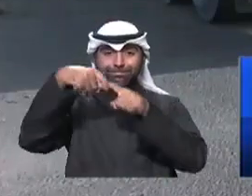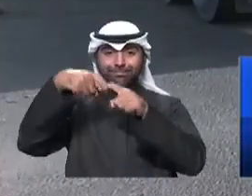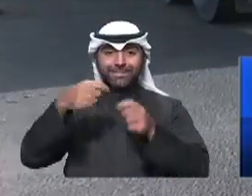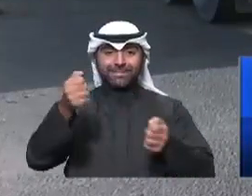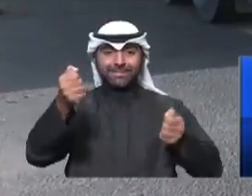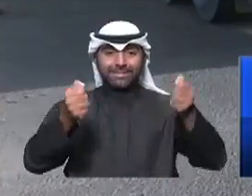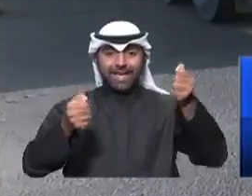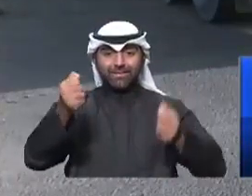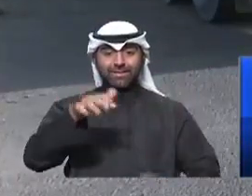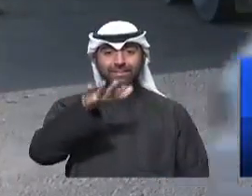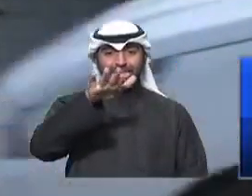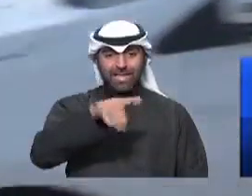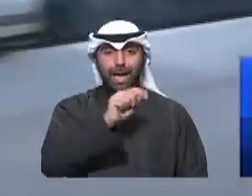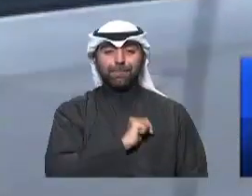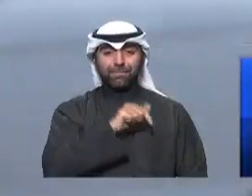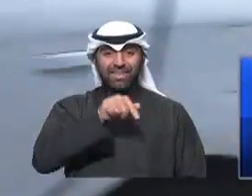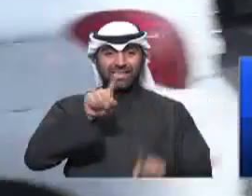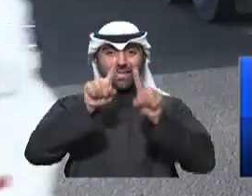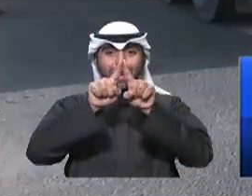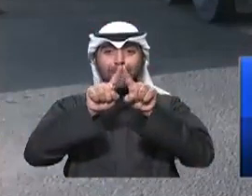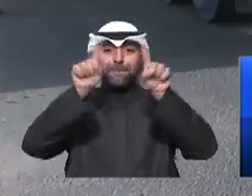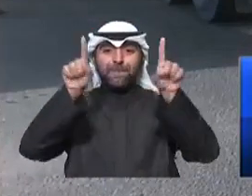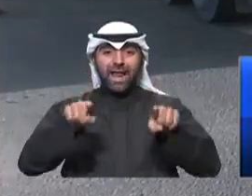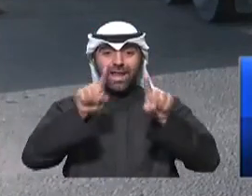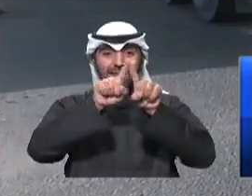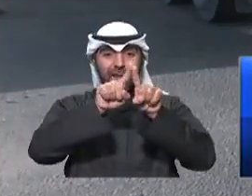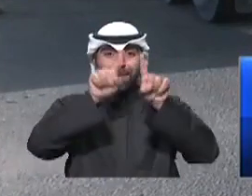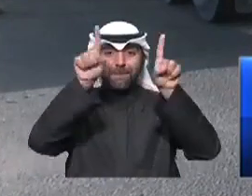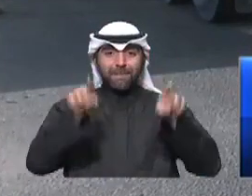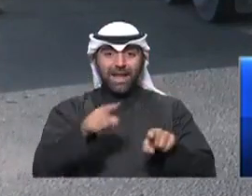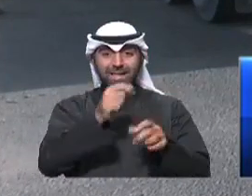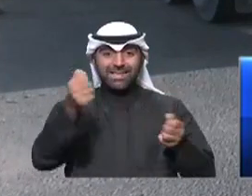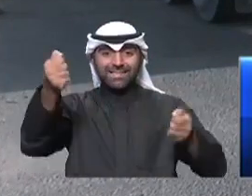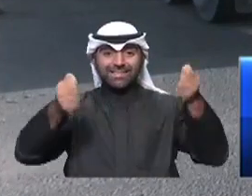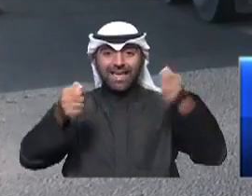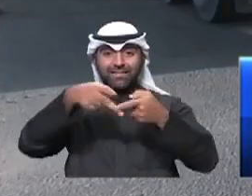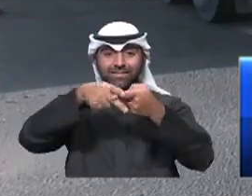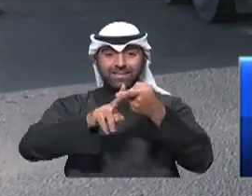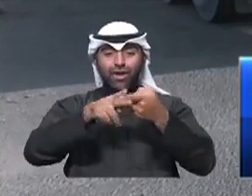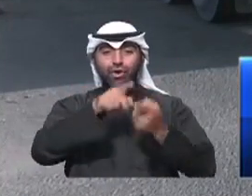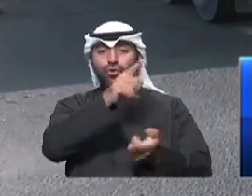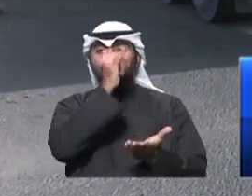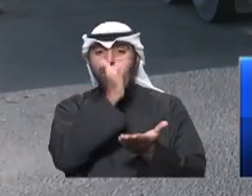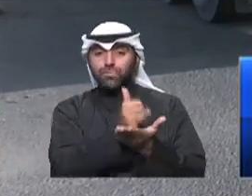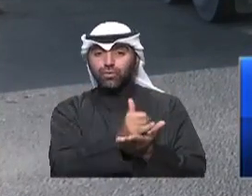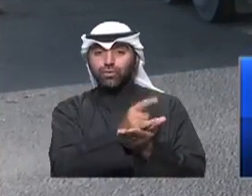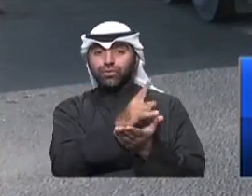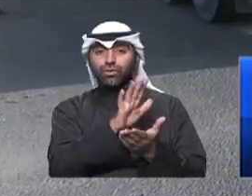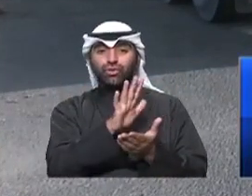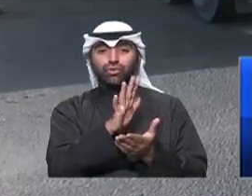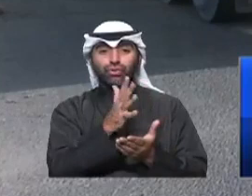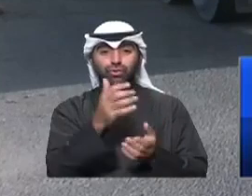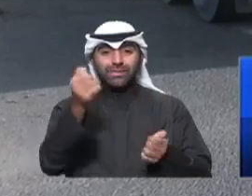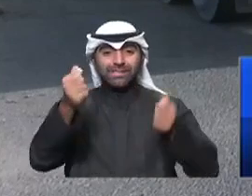فيها، وهذه طريقتهم كذي، علشان كذي يصير في تكدس سيارات بالساحات وين ما تلقى ساحه بمنطقه